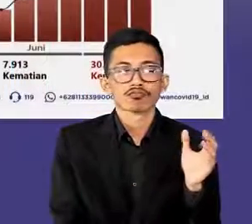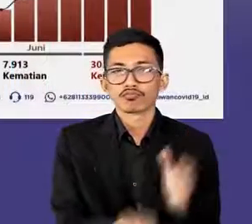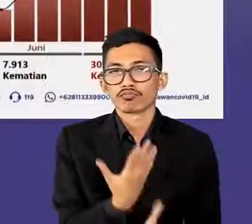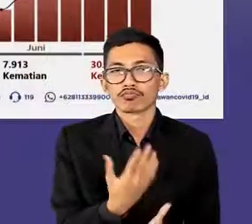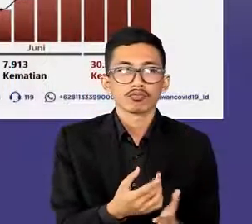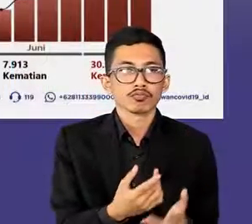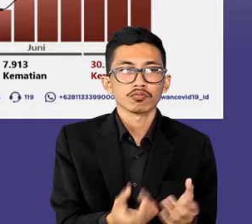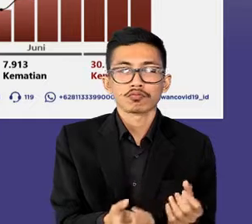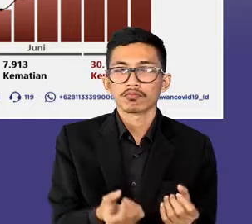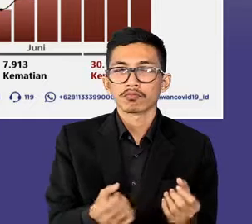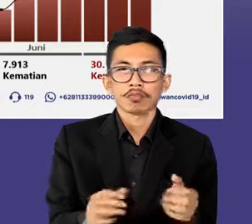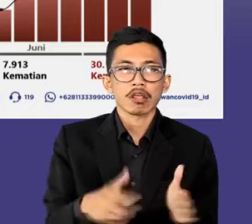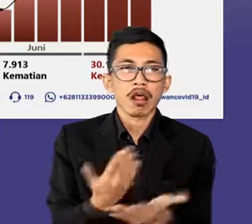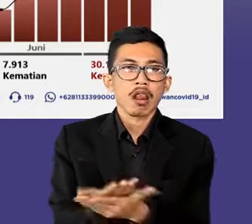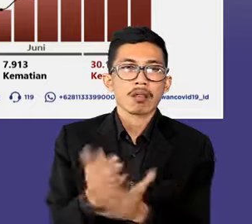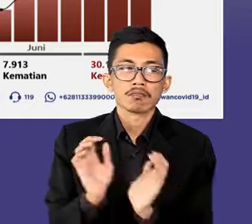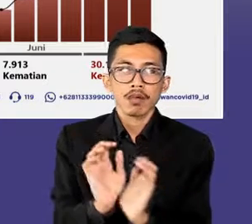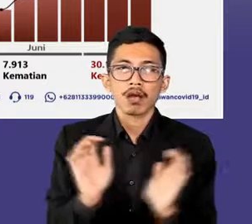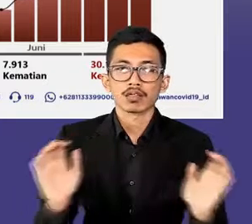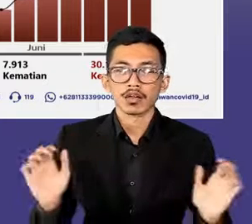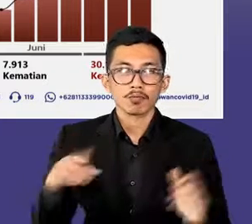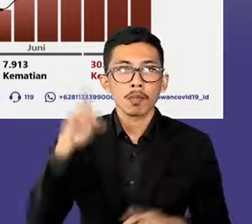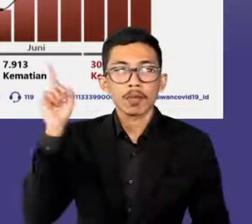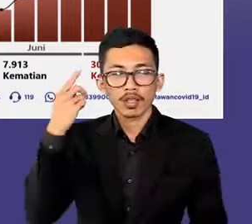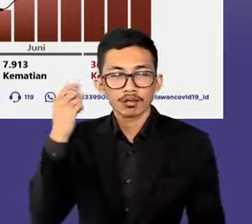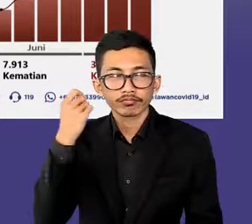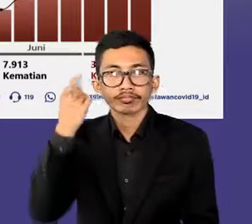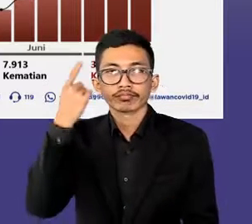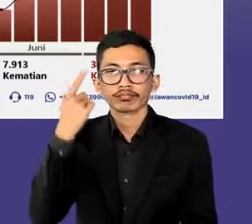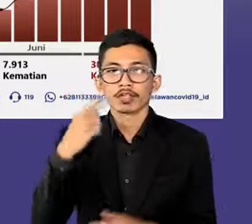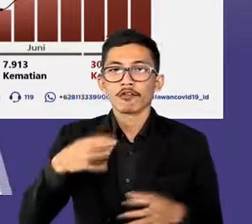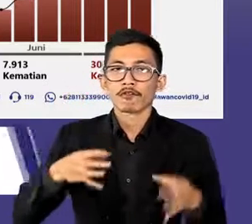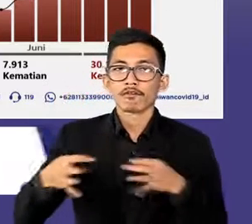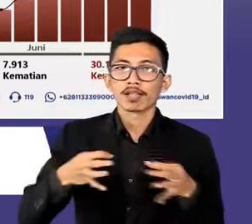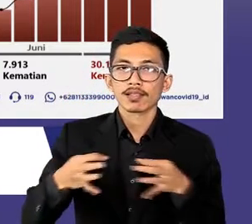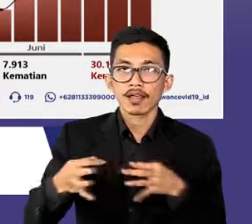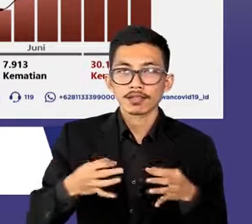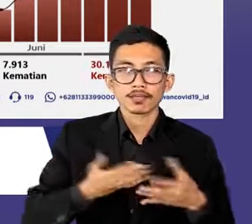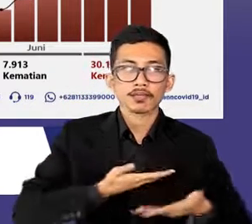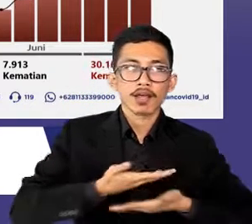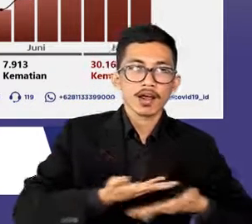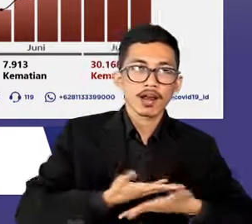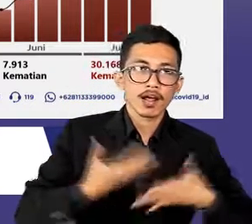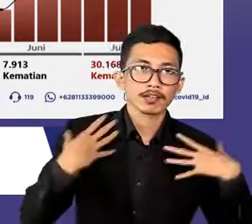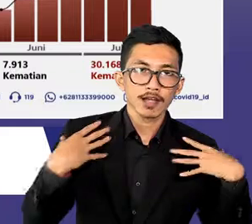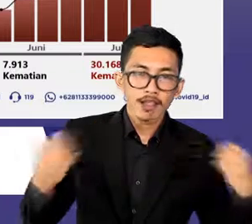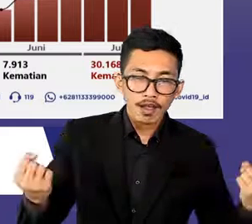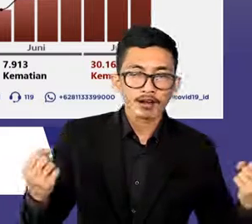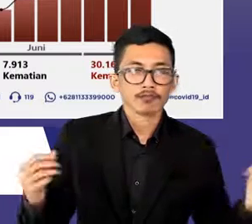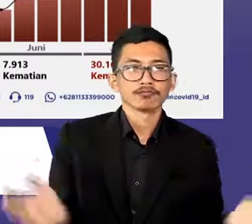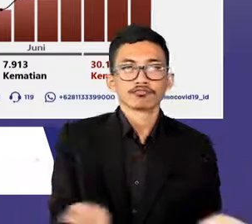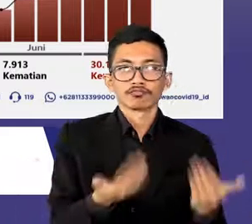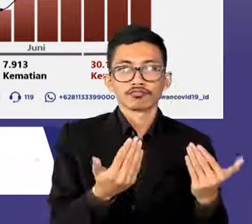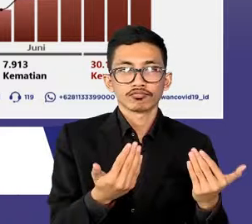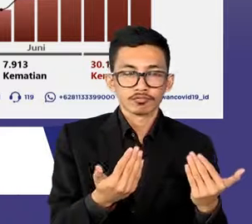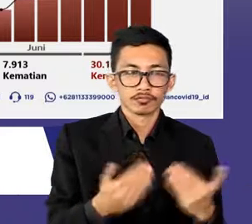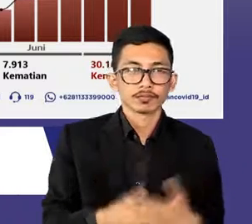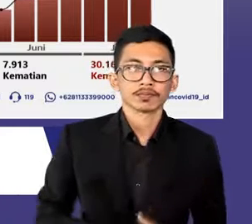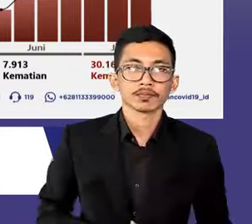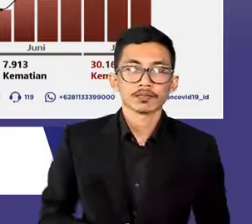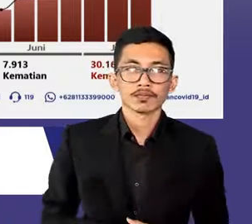pada akhir Juni lalu pemerintah telah meningkatkan kesiapan fasilitas file-nya layanan kesehatan demi mencegah